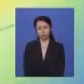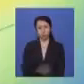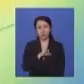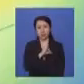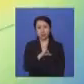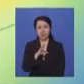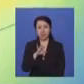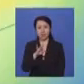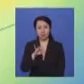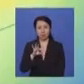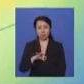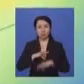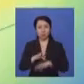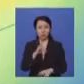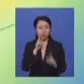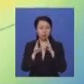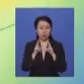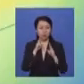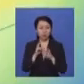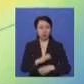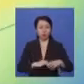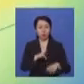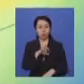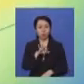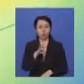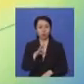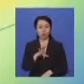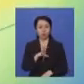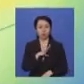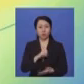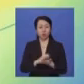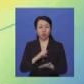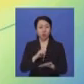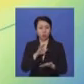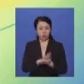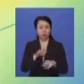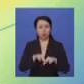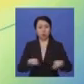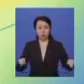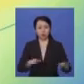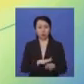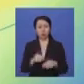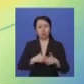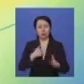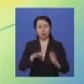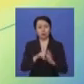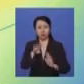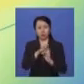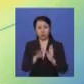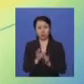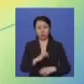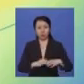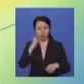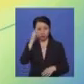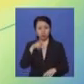нурсултан назарбаев провел заседание бюро политсовета нур отан был заслушан отчет правительства об исполнении предвыборной программы партии